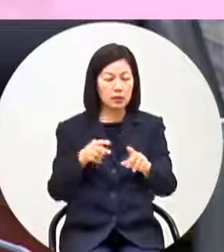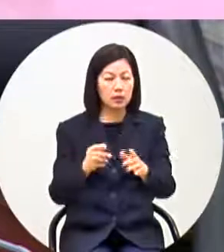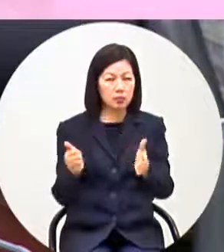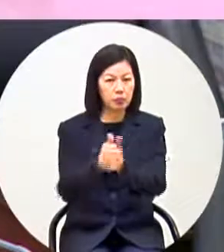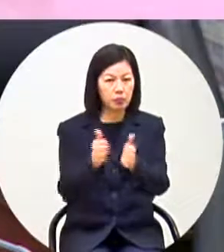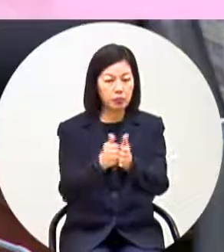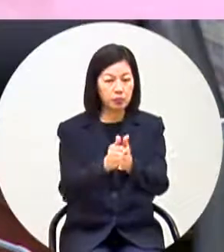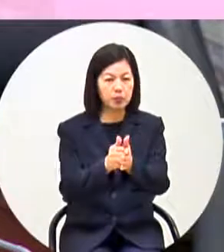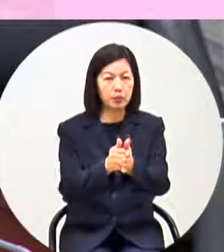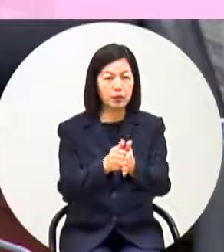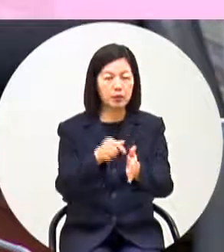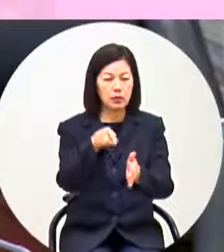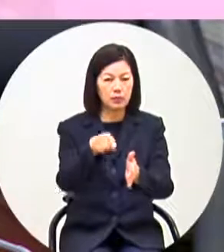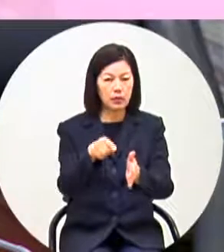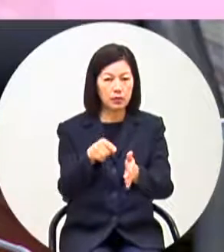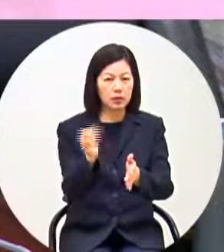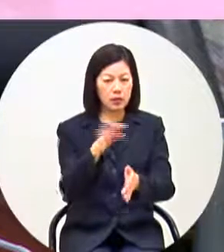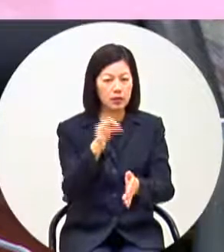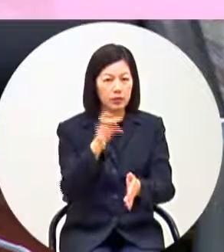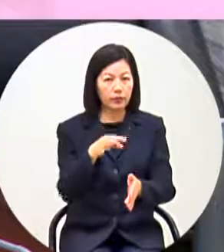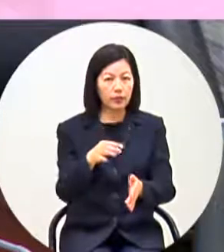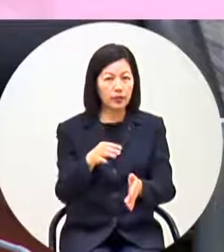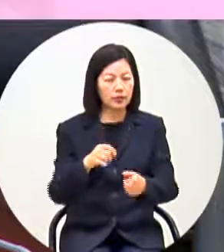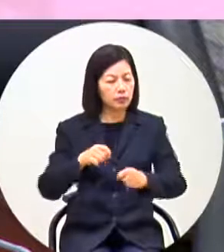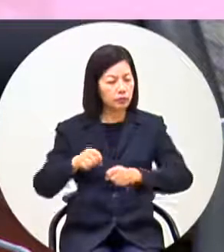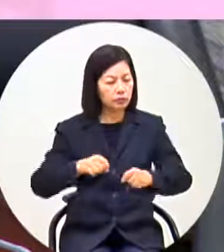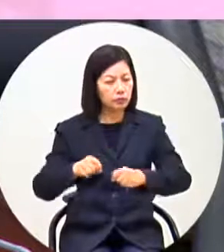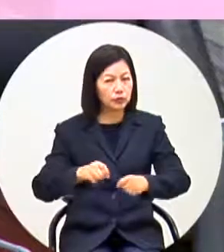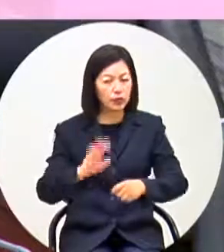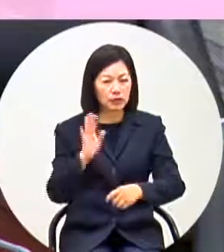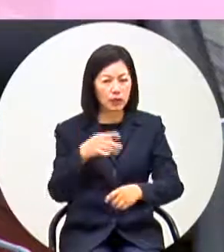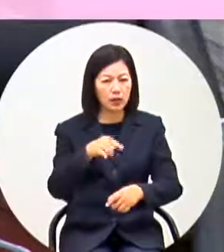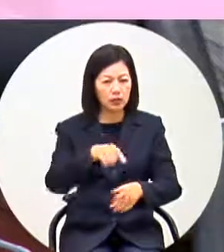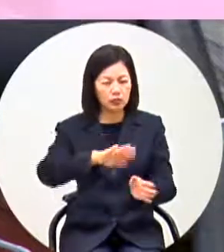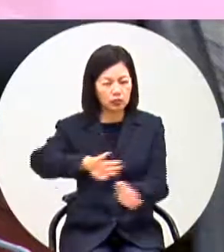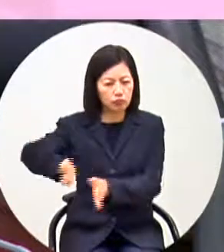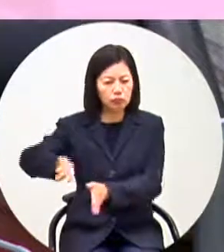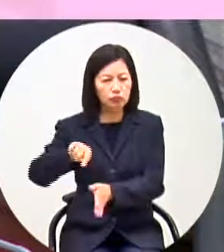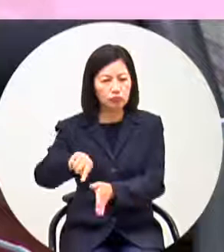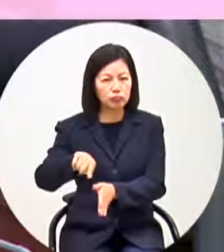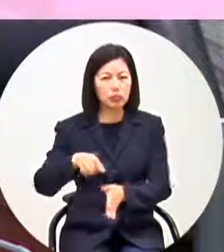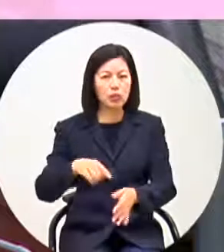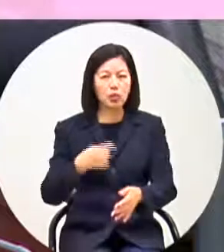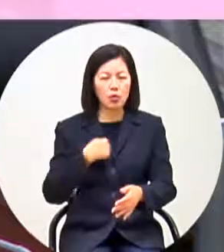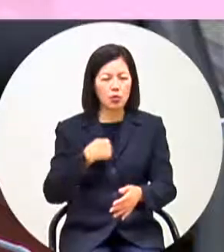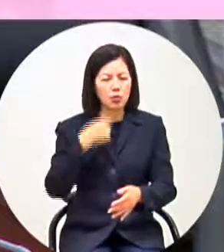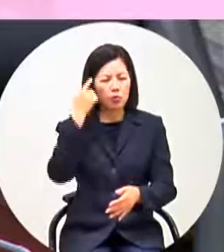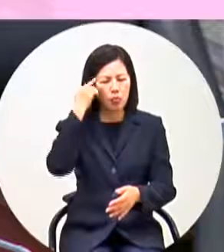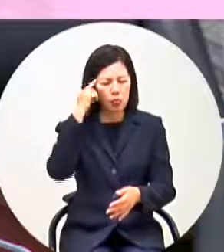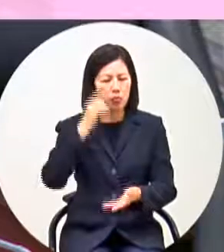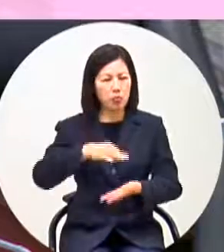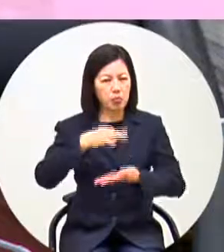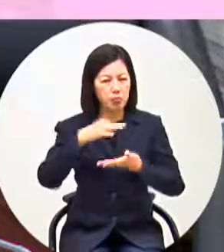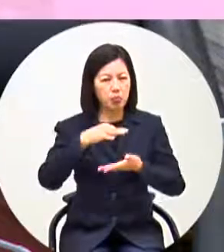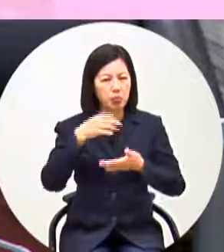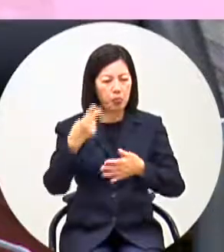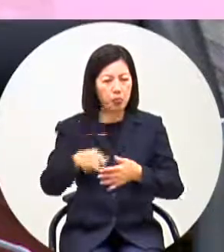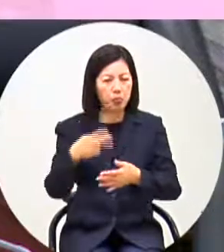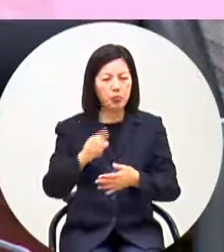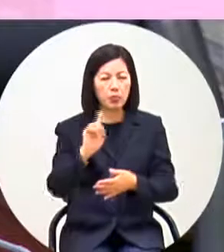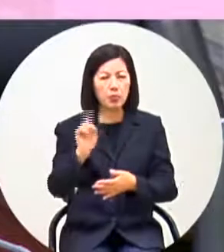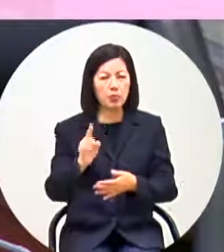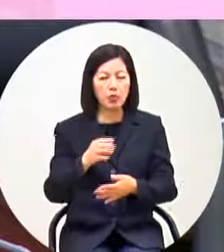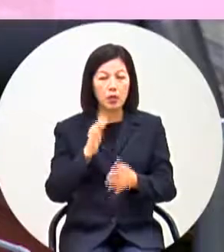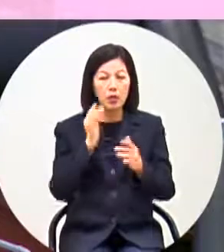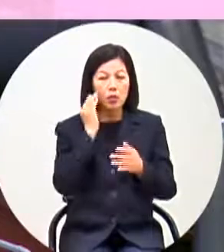那但是除了这以外哦，本席还是希望建议说， 只要我们凤山地区哦